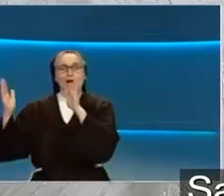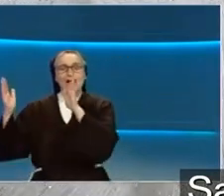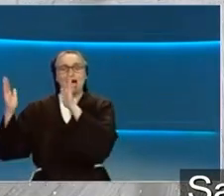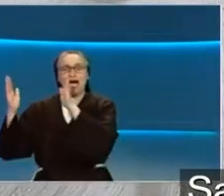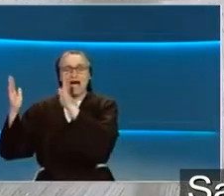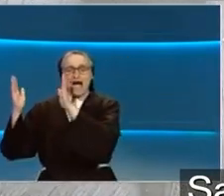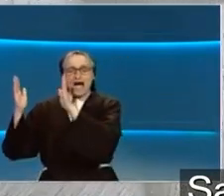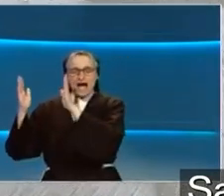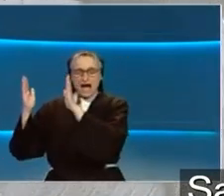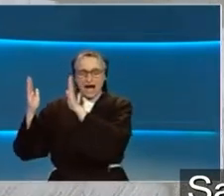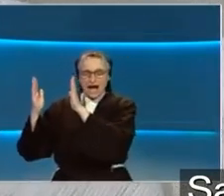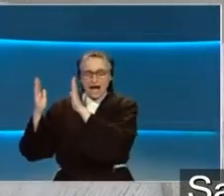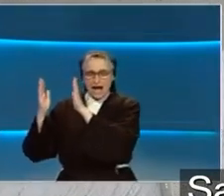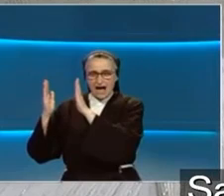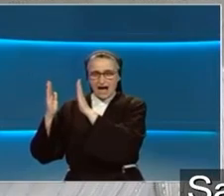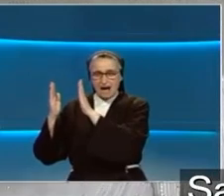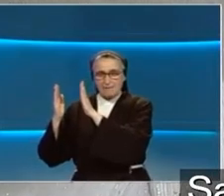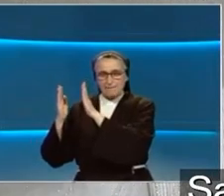saeculorum.